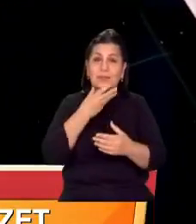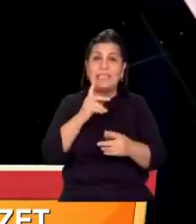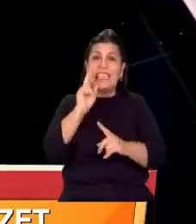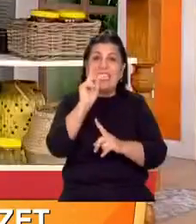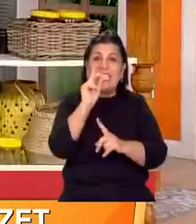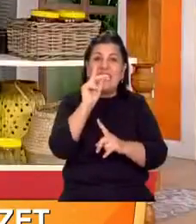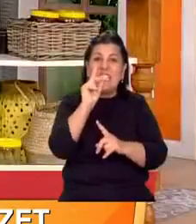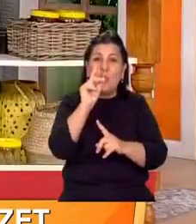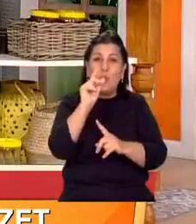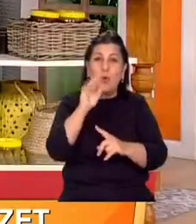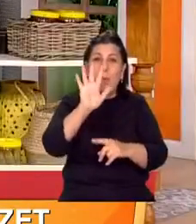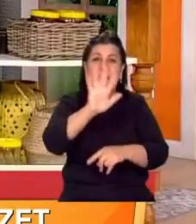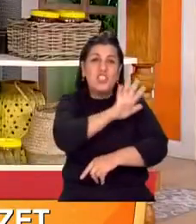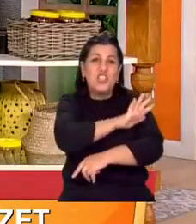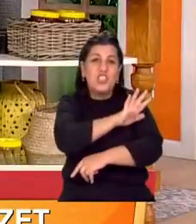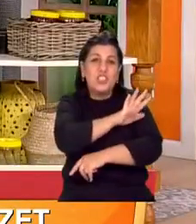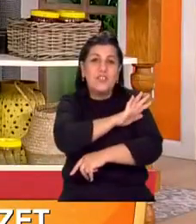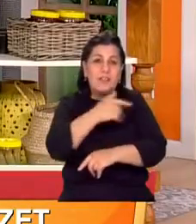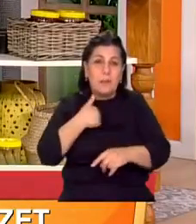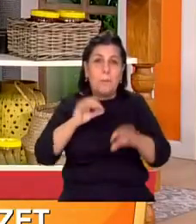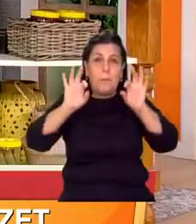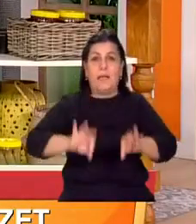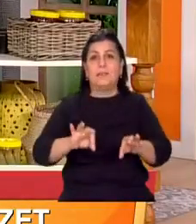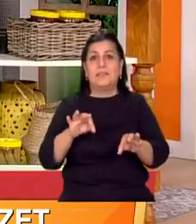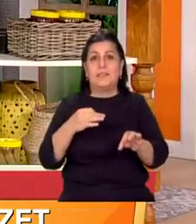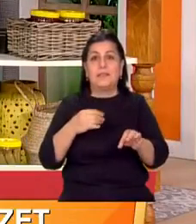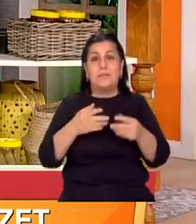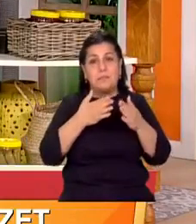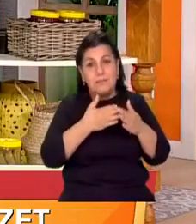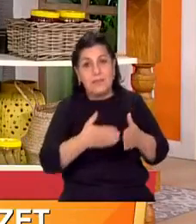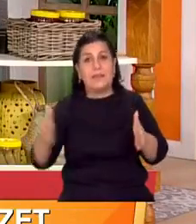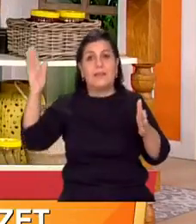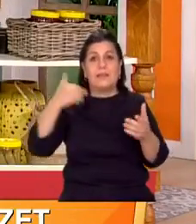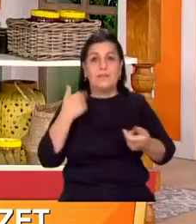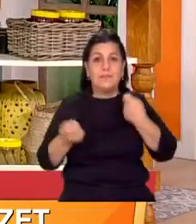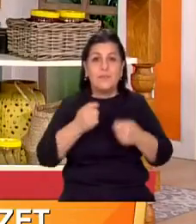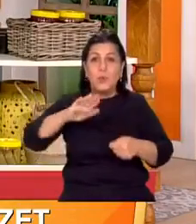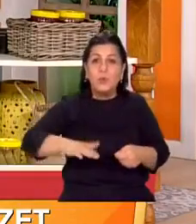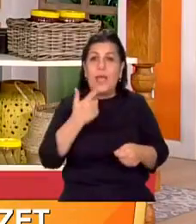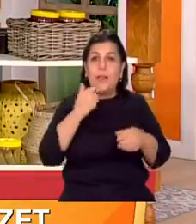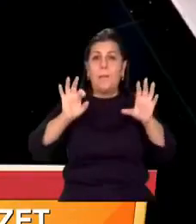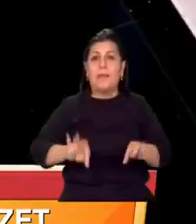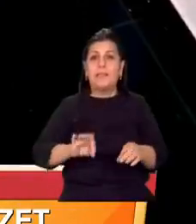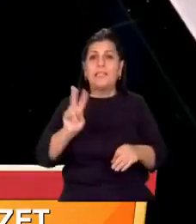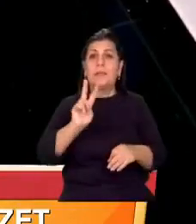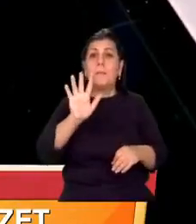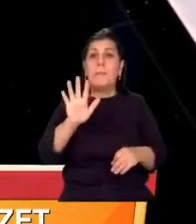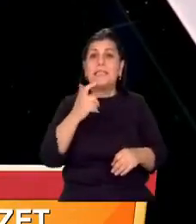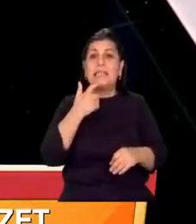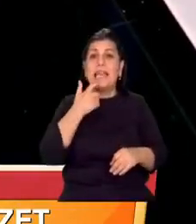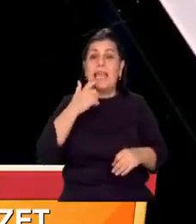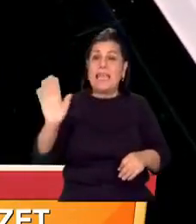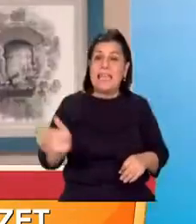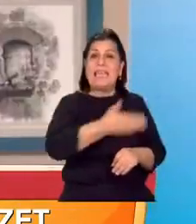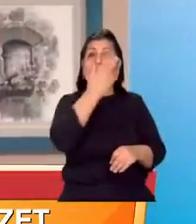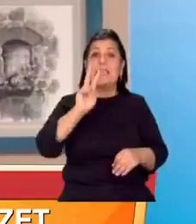İlkokul 5 de falandır tabi İlkokul 5 de falan başladım küçük yaşta başladım ama tabii 25 Senem